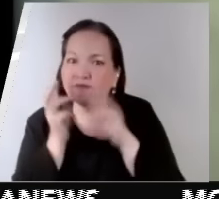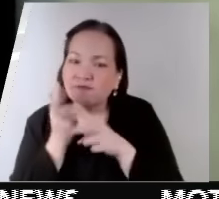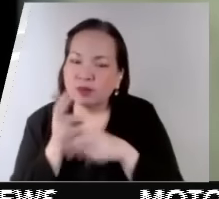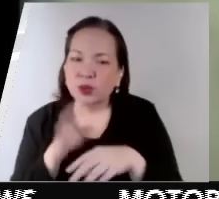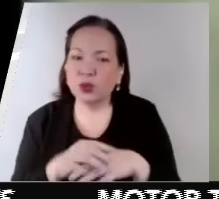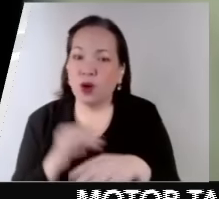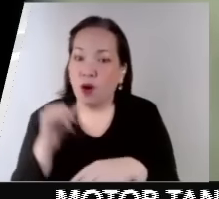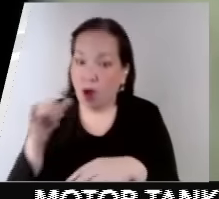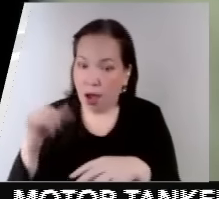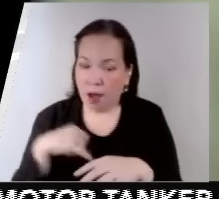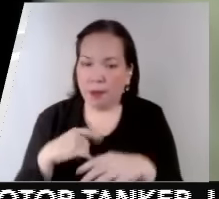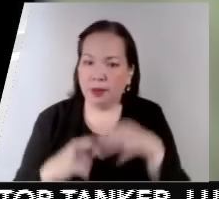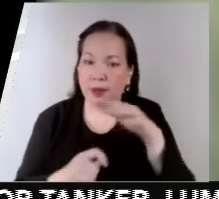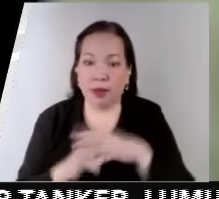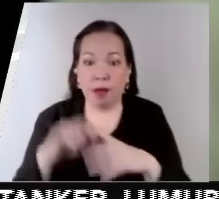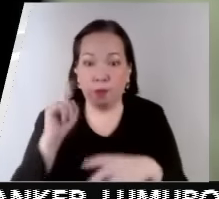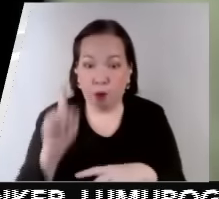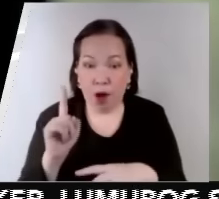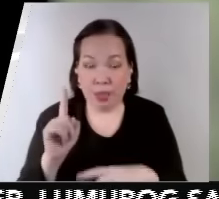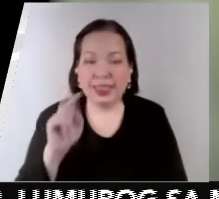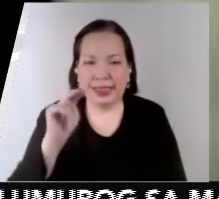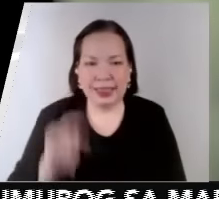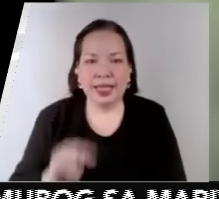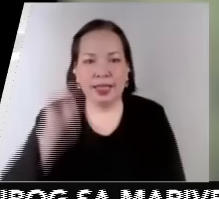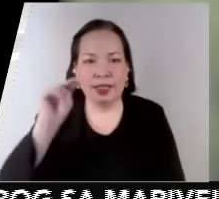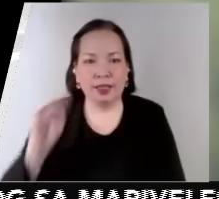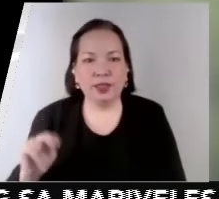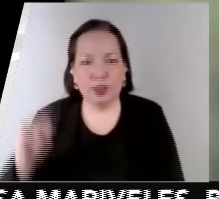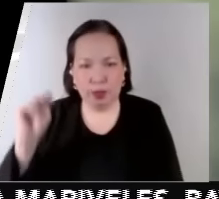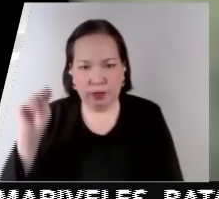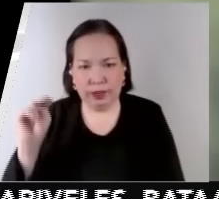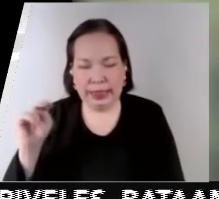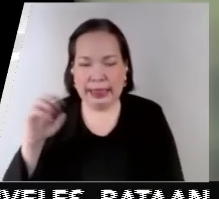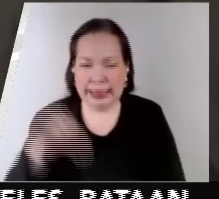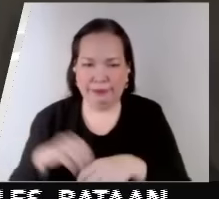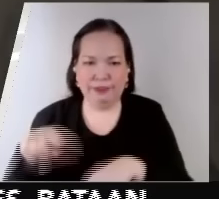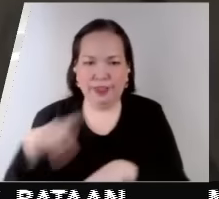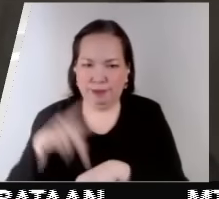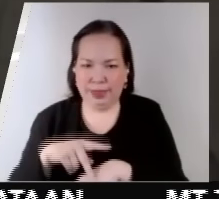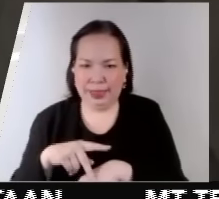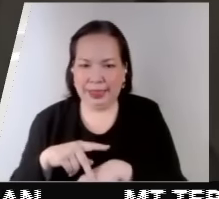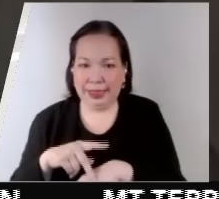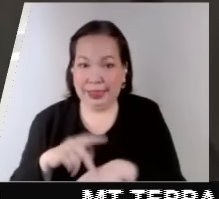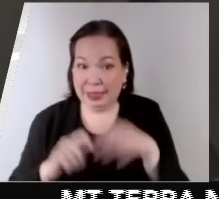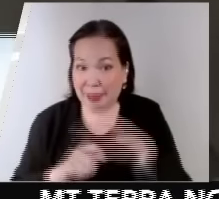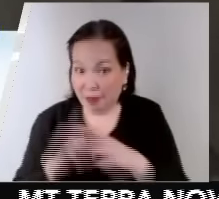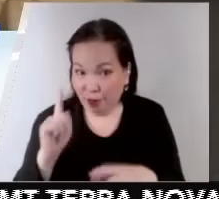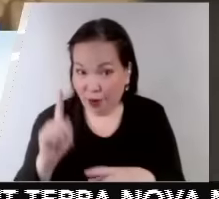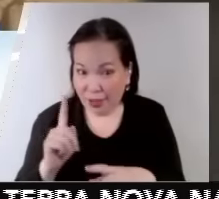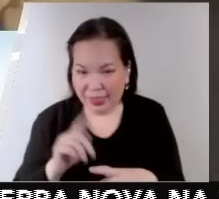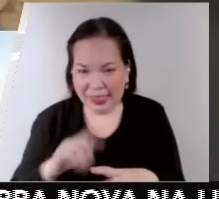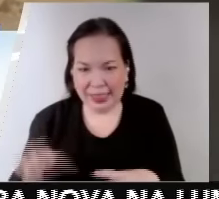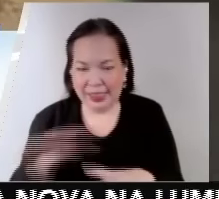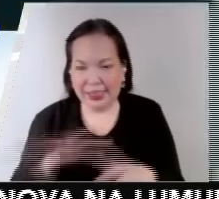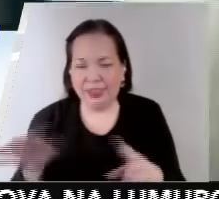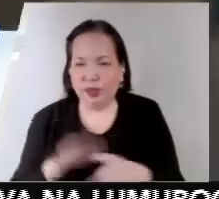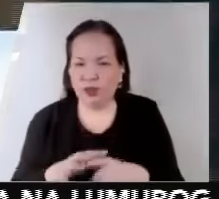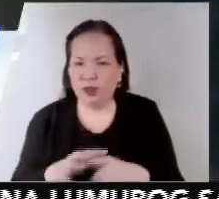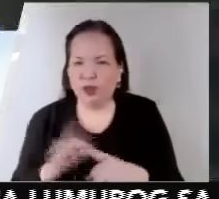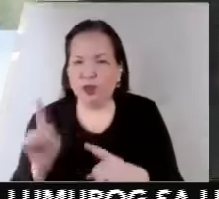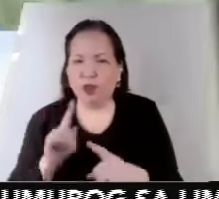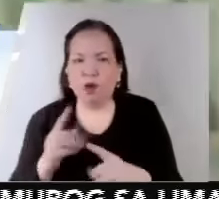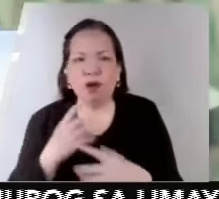ito sa Netflix Top 10 TV Shows in the Philippines today. Isa sa mga hinangaan